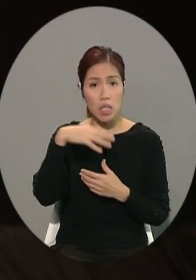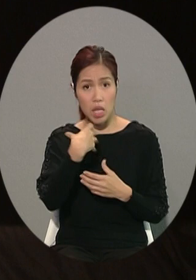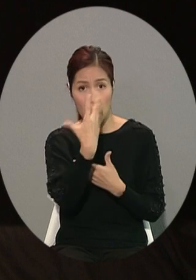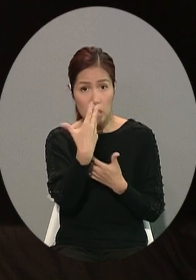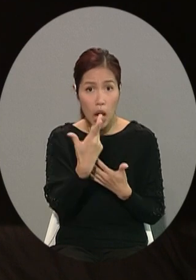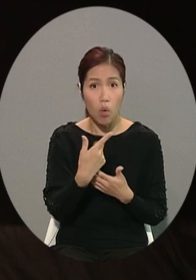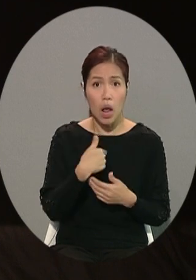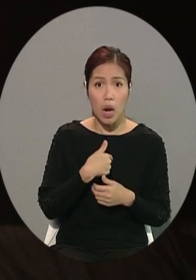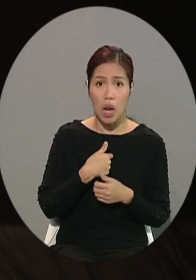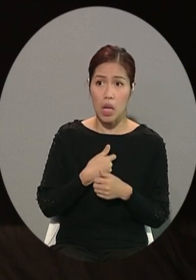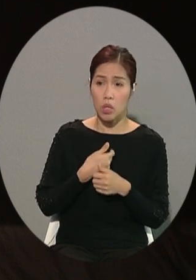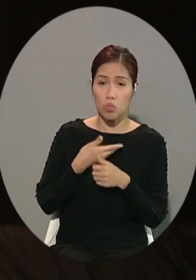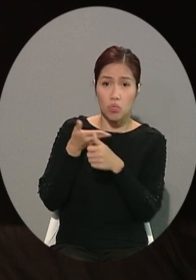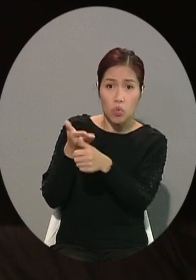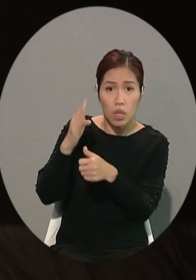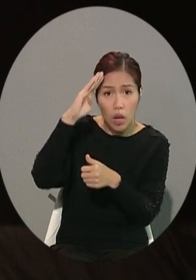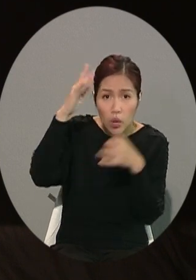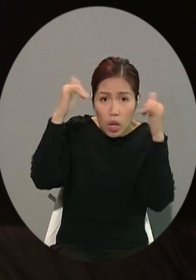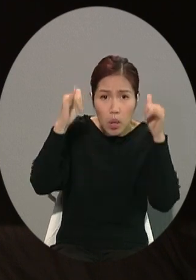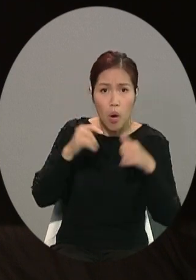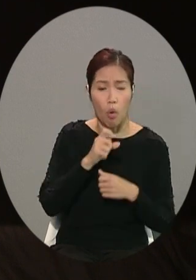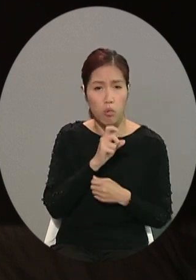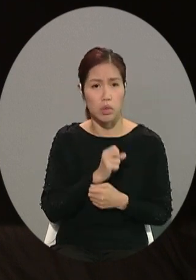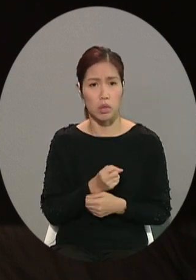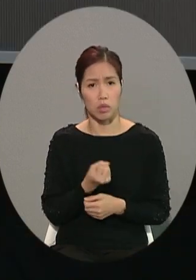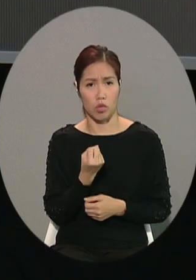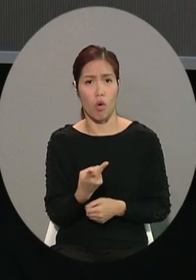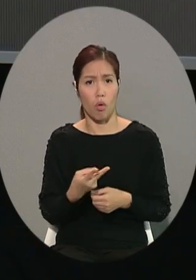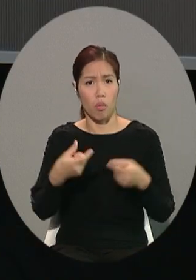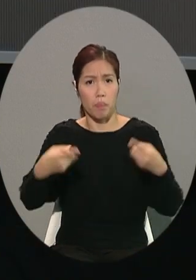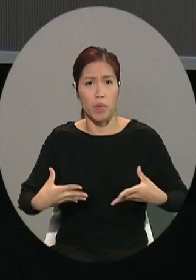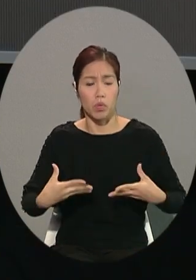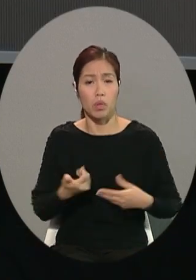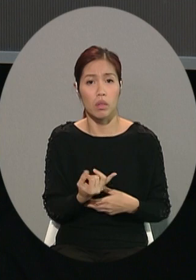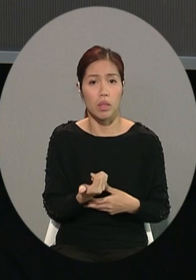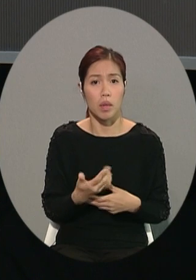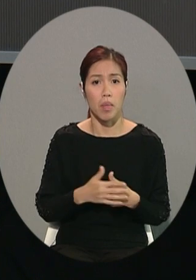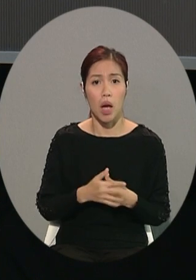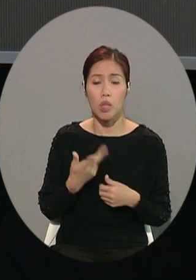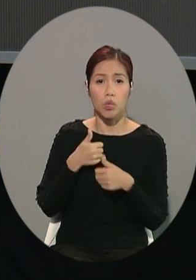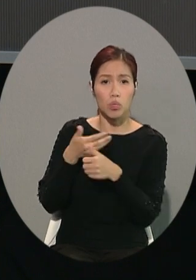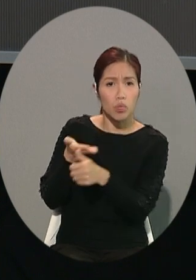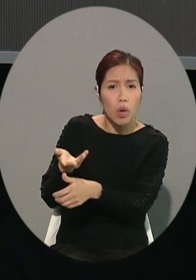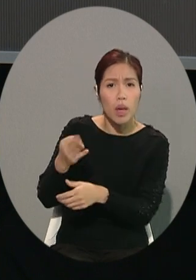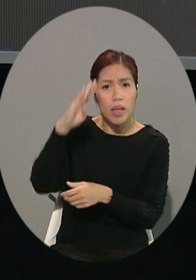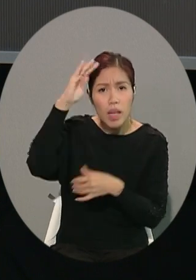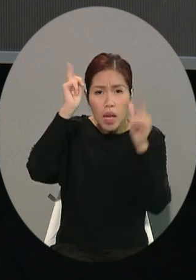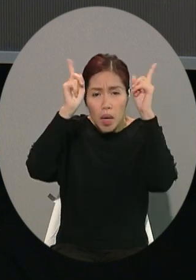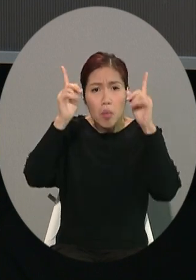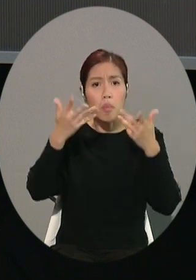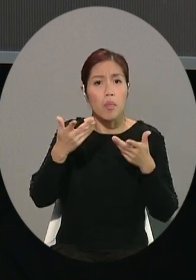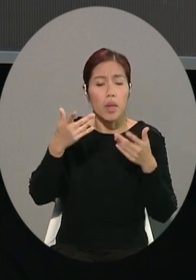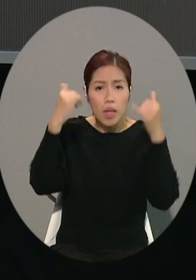可以追究警部，我哋唔可以，係咪呢一種嘅雙重標準啊，劉永儀？ 你哋去追究警部，並唔代表你哋可以胡亂去破